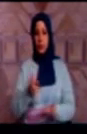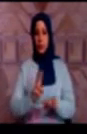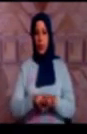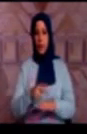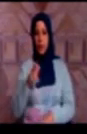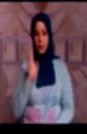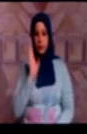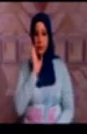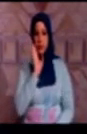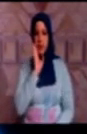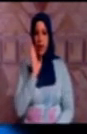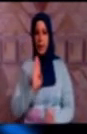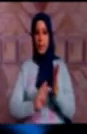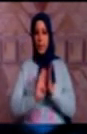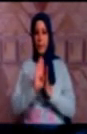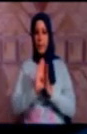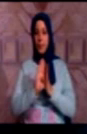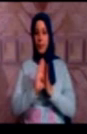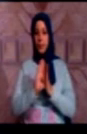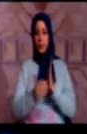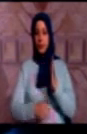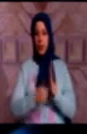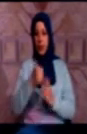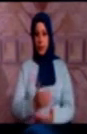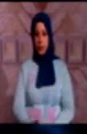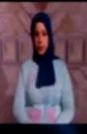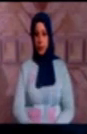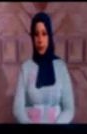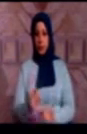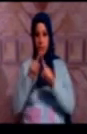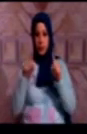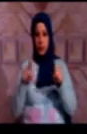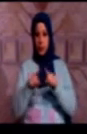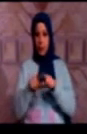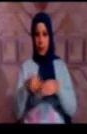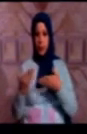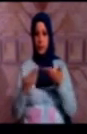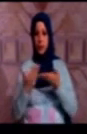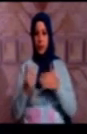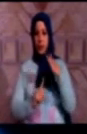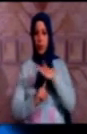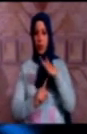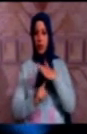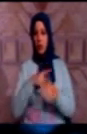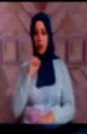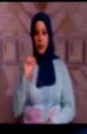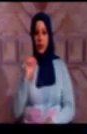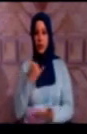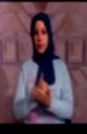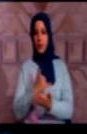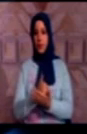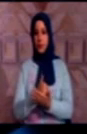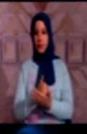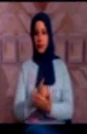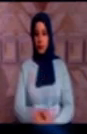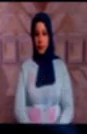بين التعليم العالي في مكتب التنسيق يعني هو ما فيش تفكير لاضافه لتغيير لتبديل